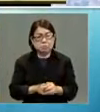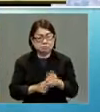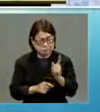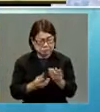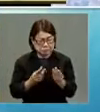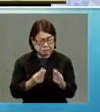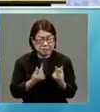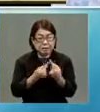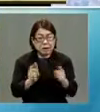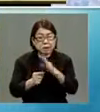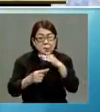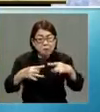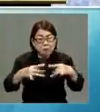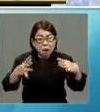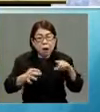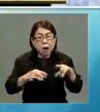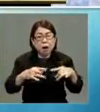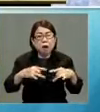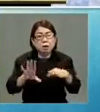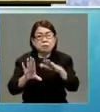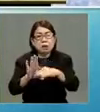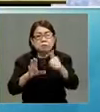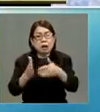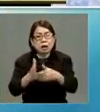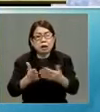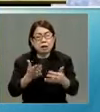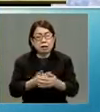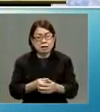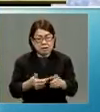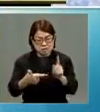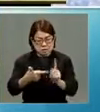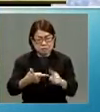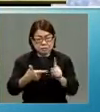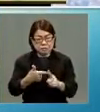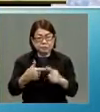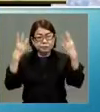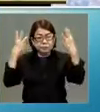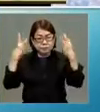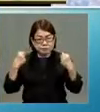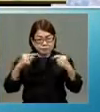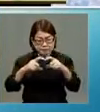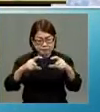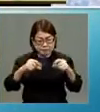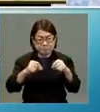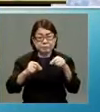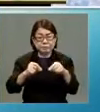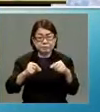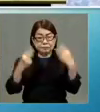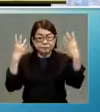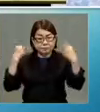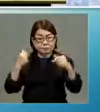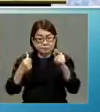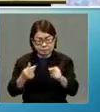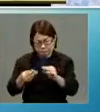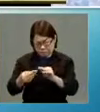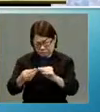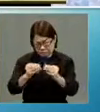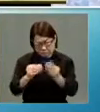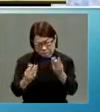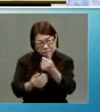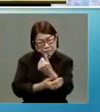ตัวบัตรประจำตัวประชาชนนะครับท่านจะต้องตัวผู้ประกอบการหรือผู้ดำเนินกิจกรรมจะต้องใส่ตัวเลขให้ครบ